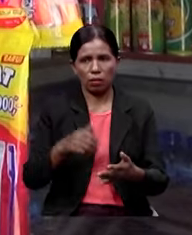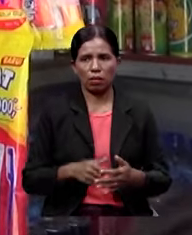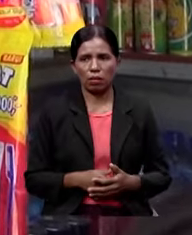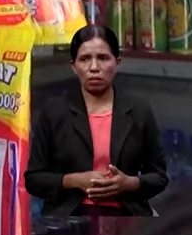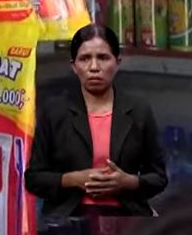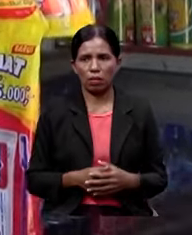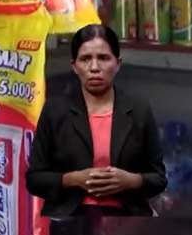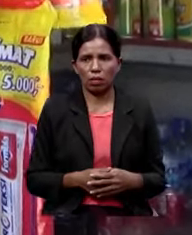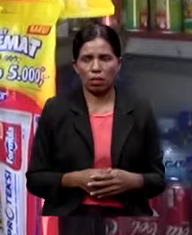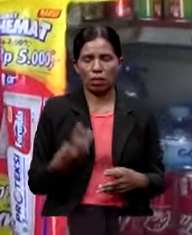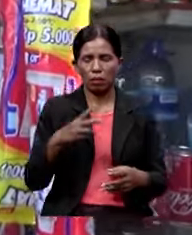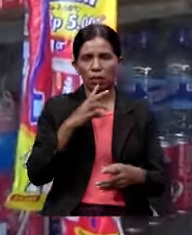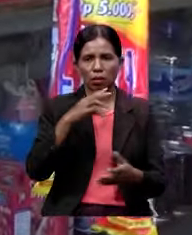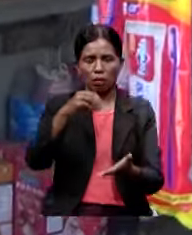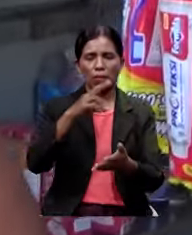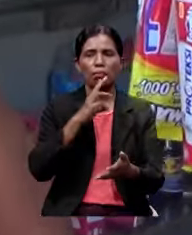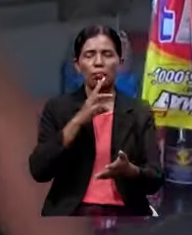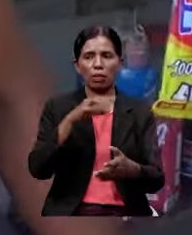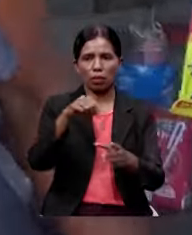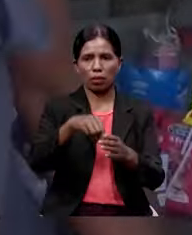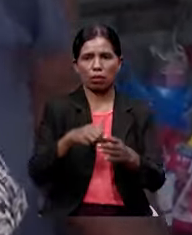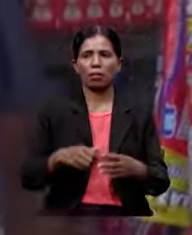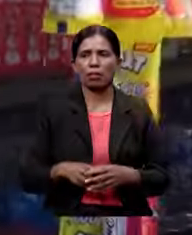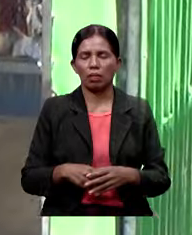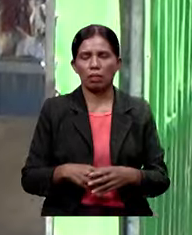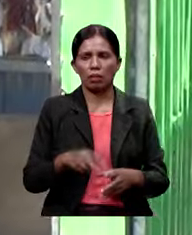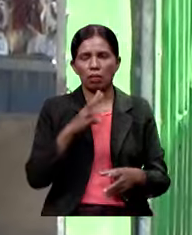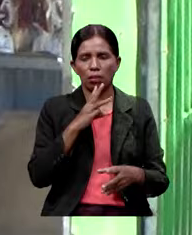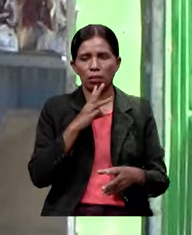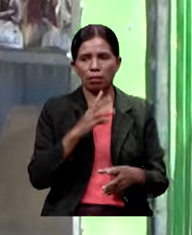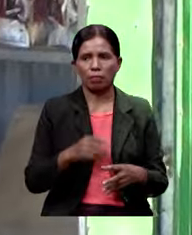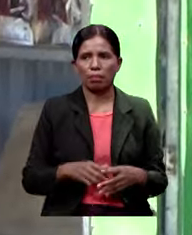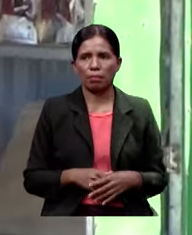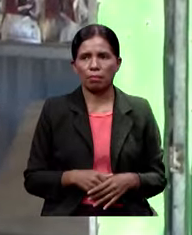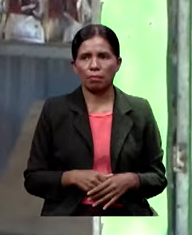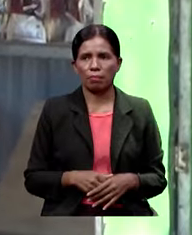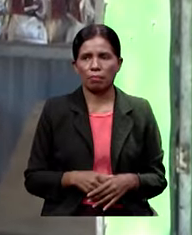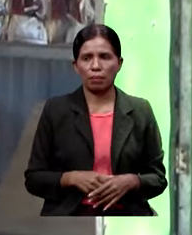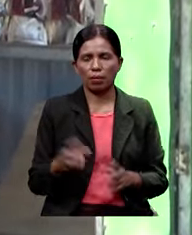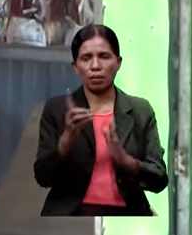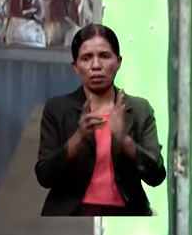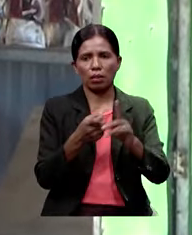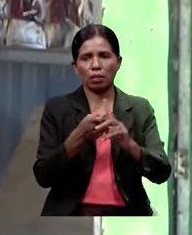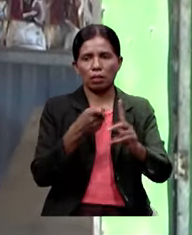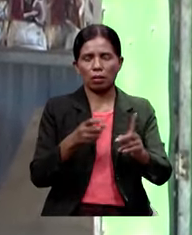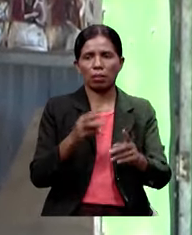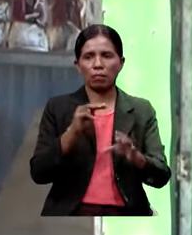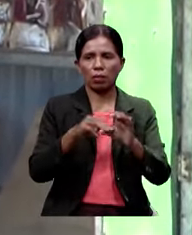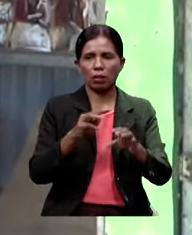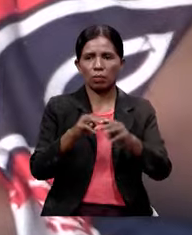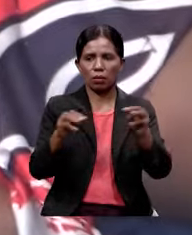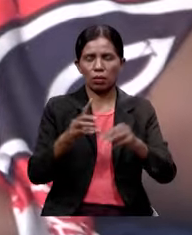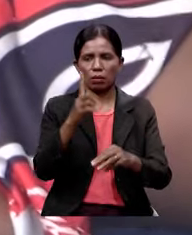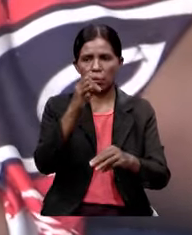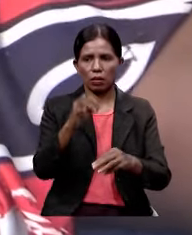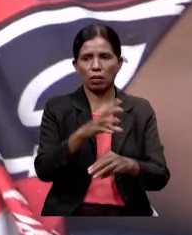kuarte bos ami ensene asali be 5 liter ihne Daru susi diresam jastang mercado munisipi dili